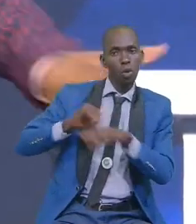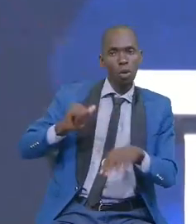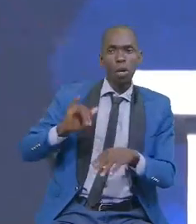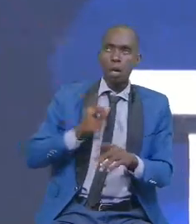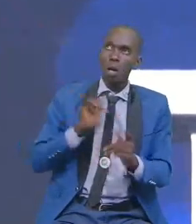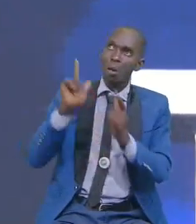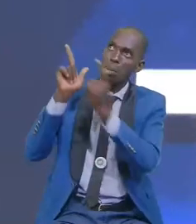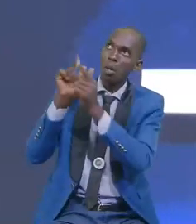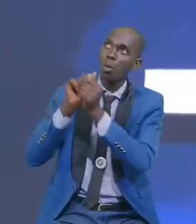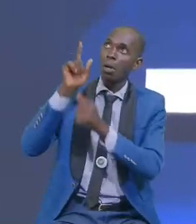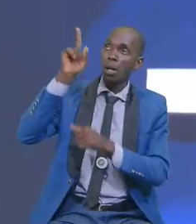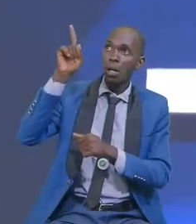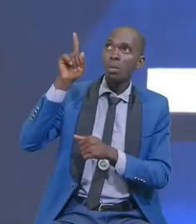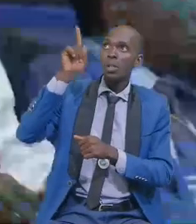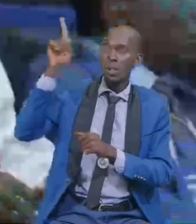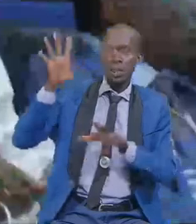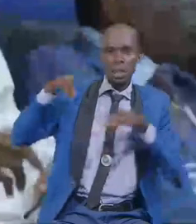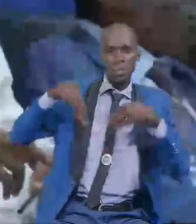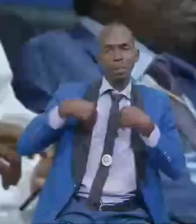lui. Il m'a reçu.